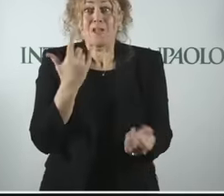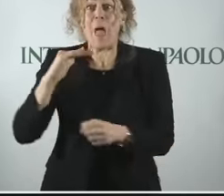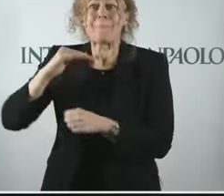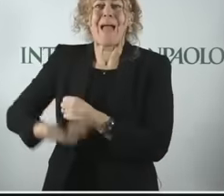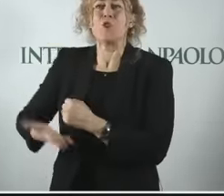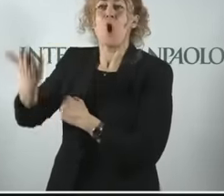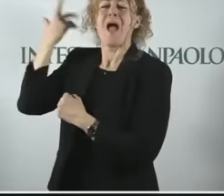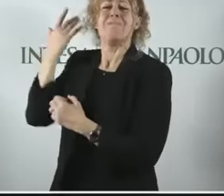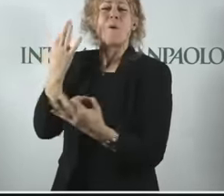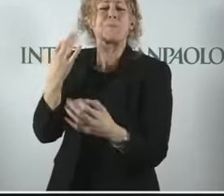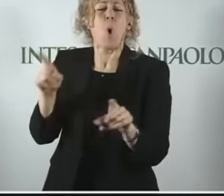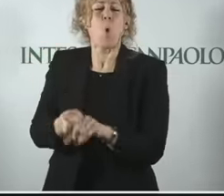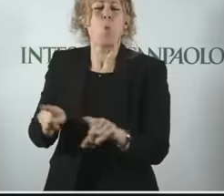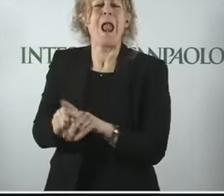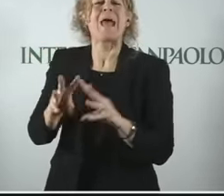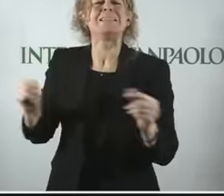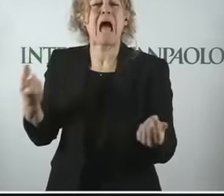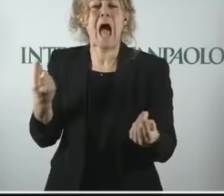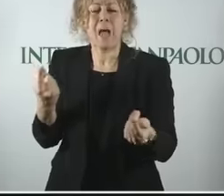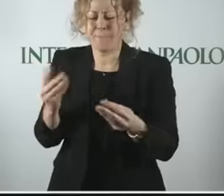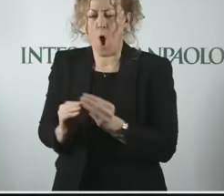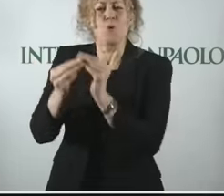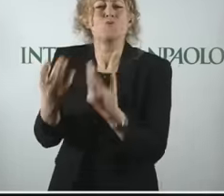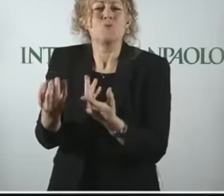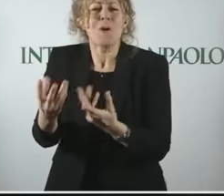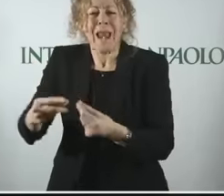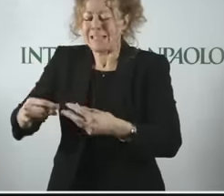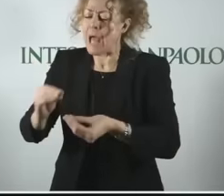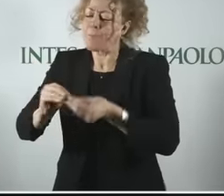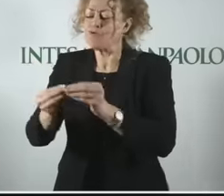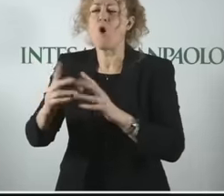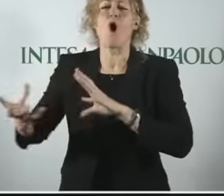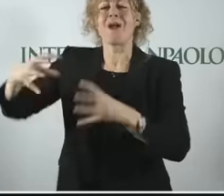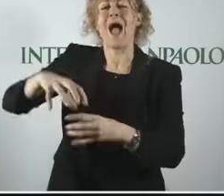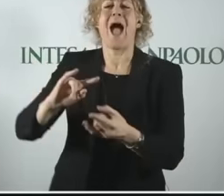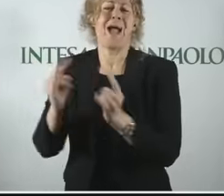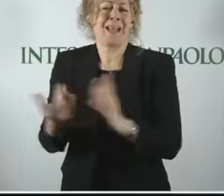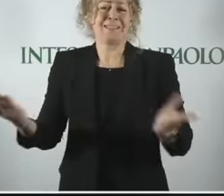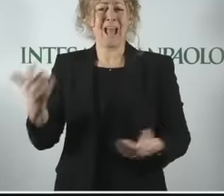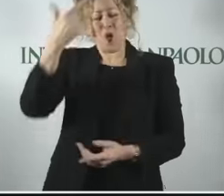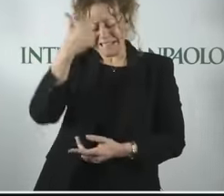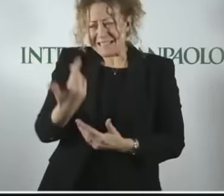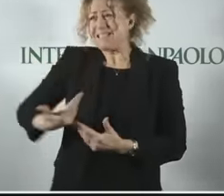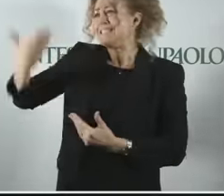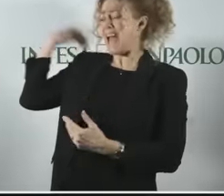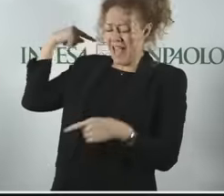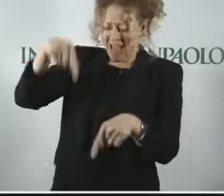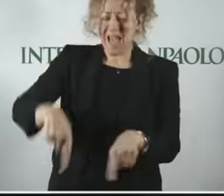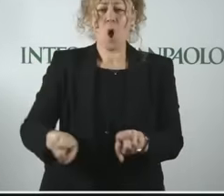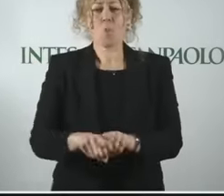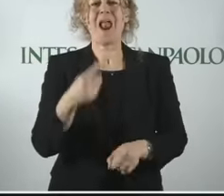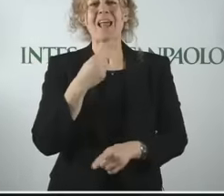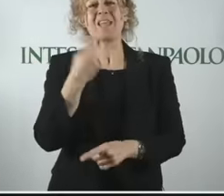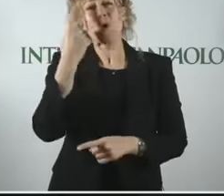che i bambini quando hanno della sabbia costruiscono Castelli e questo noi lo sappiamo lo sappiamo per che c'è almeno una vita di un santo del X